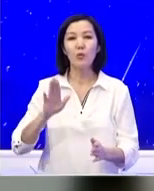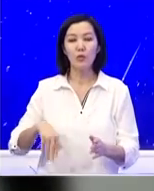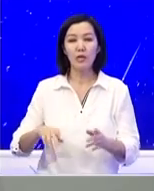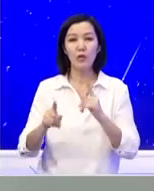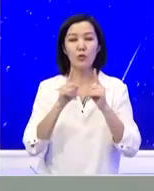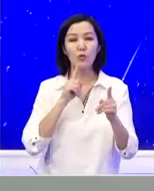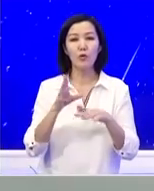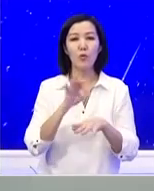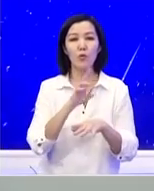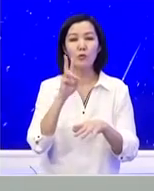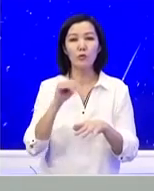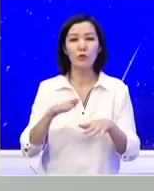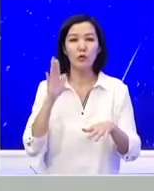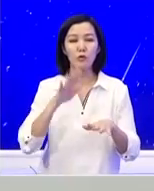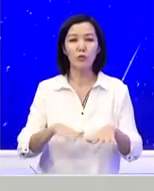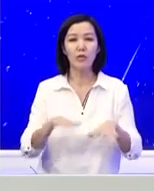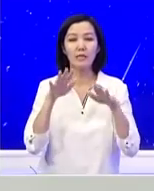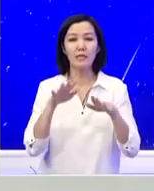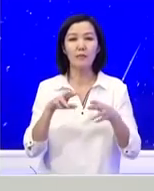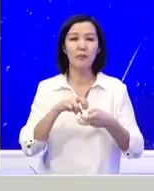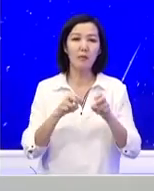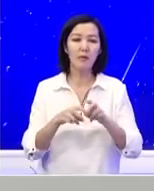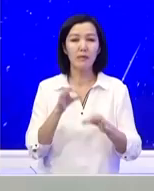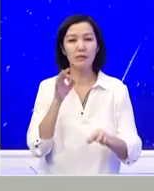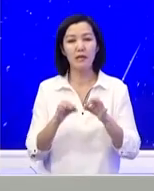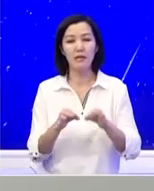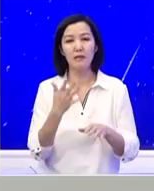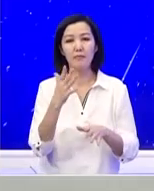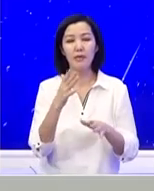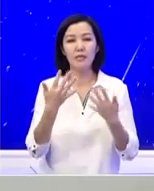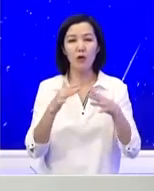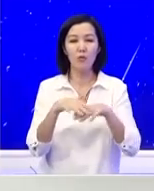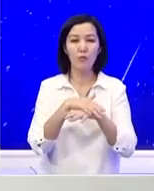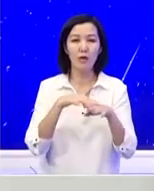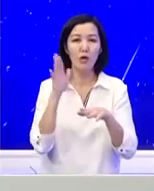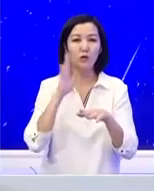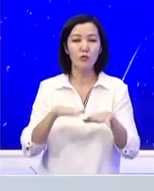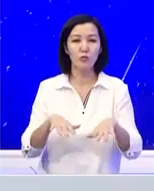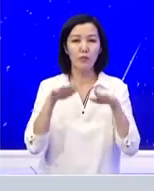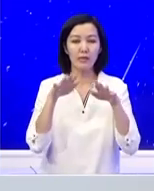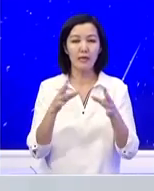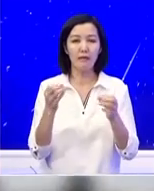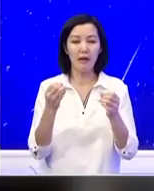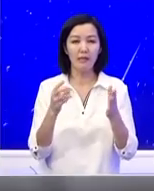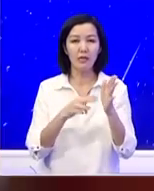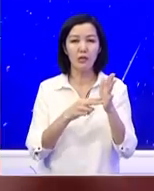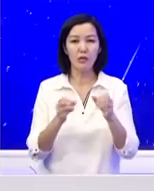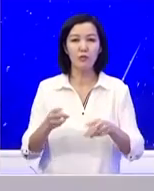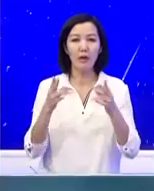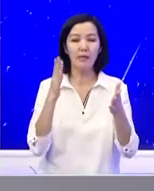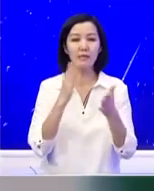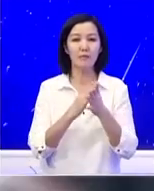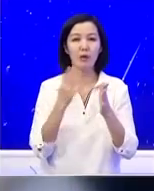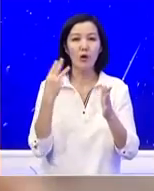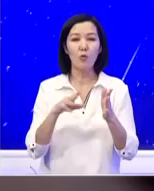отырысында оңтүстіктегі тасқын жағдайы талқыланды. Бүгінгі дерек бойынша 5 бірдей елді мекенді су басқан, тағы жетеуінде қауіп бар. 30